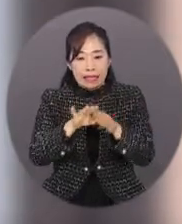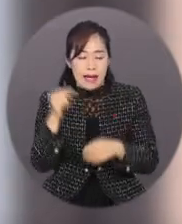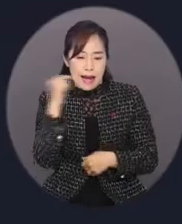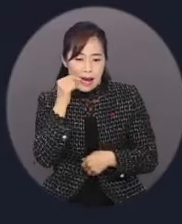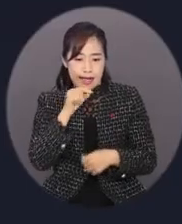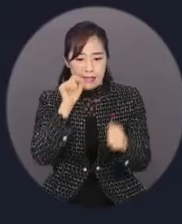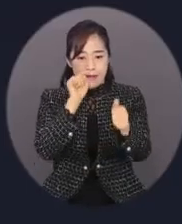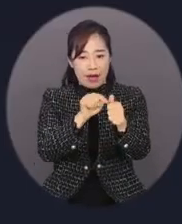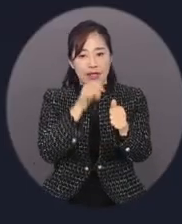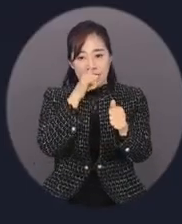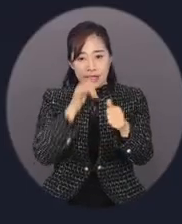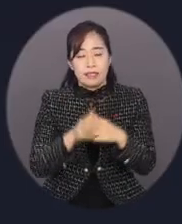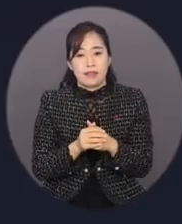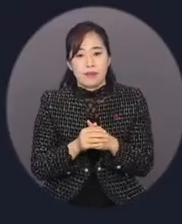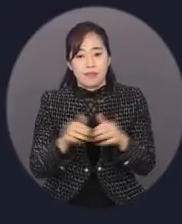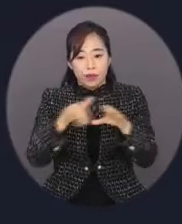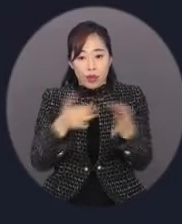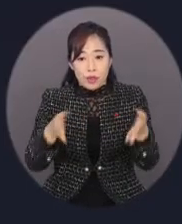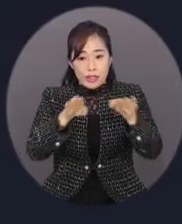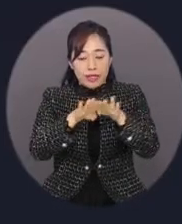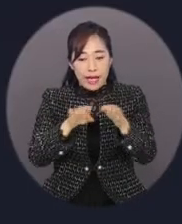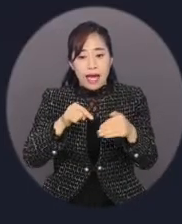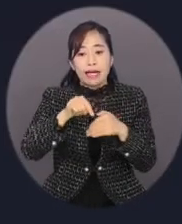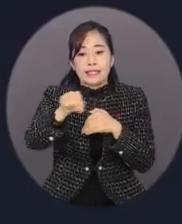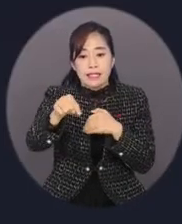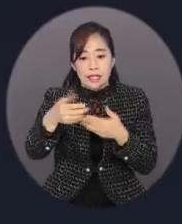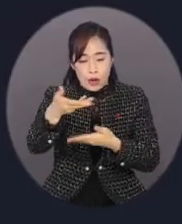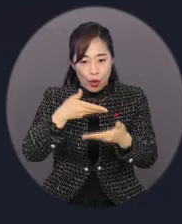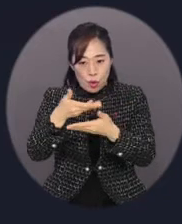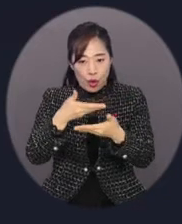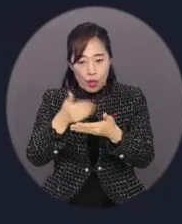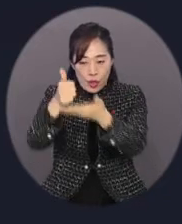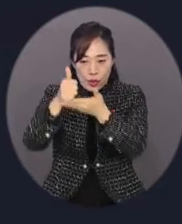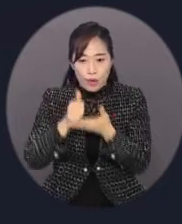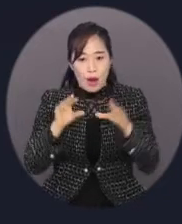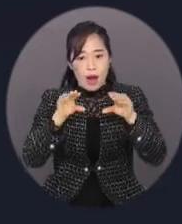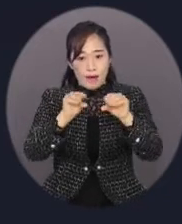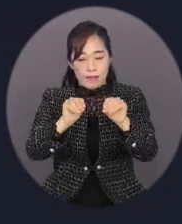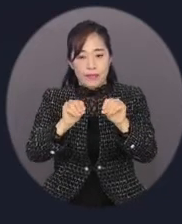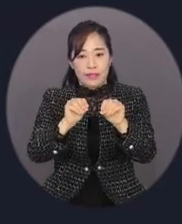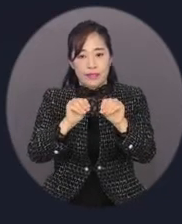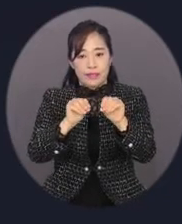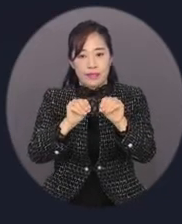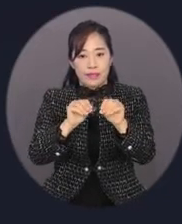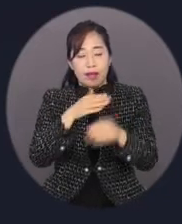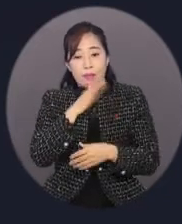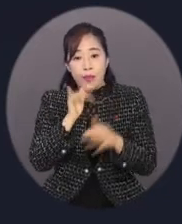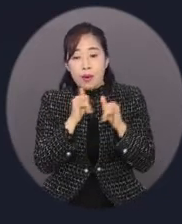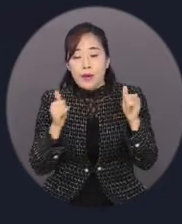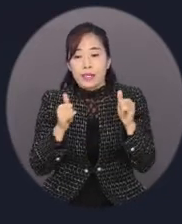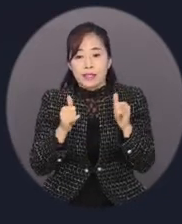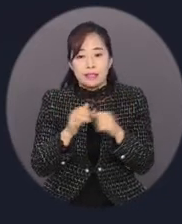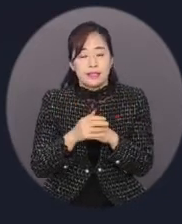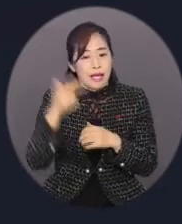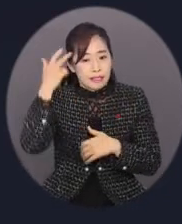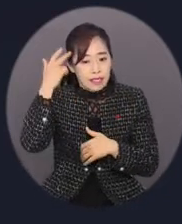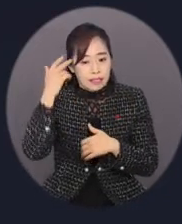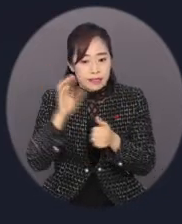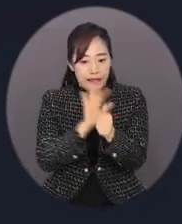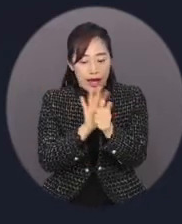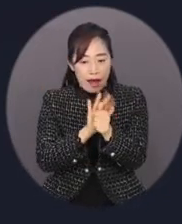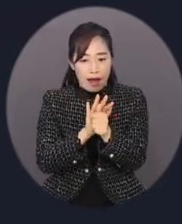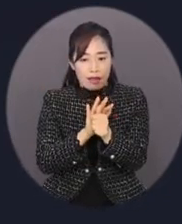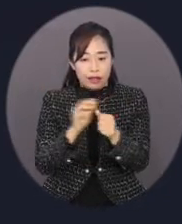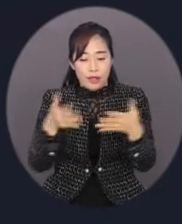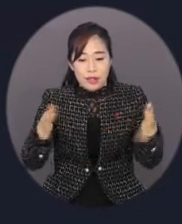내렸습니다. 종교시설의 경우 타지역과의 교류와 초청행사를 금지했고 노인과 정신요양시설 환자들의